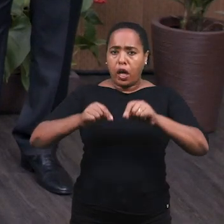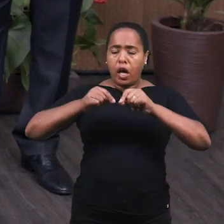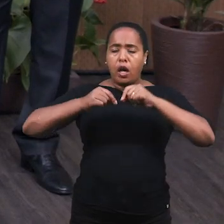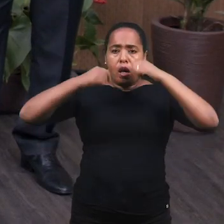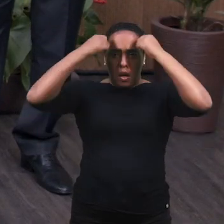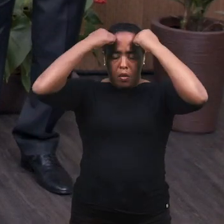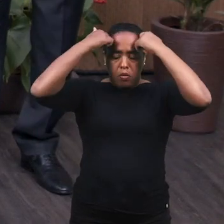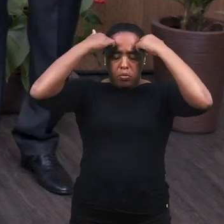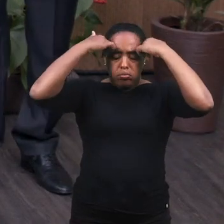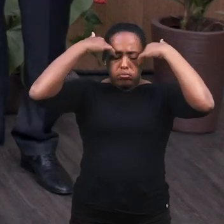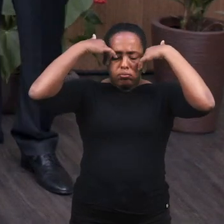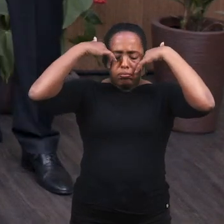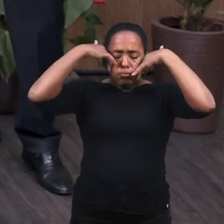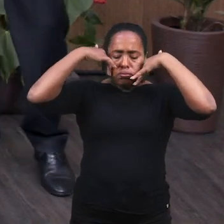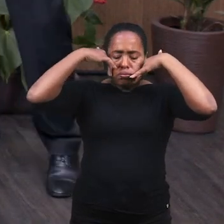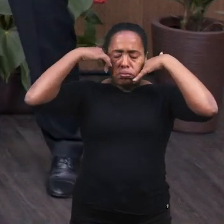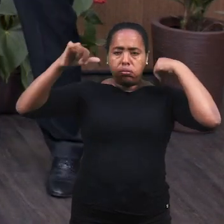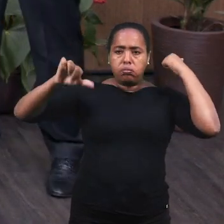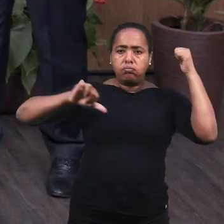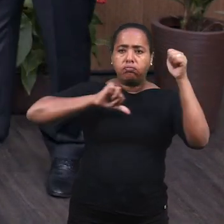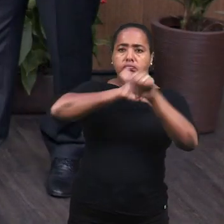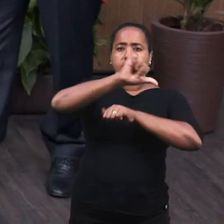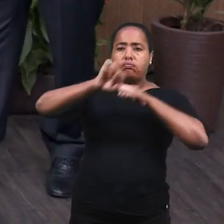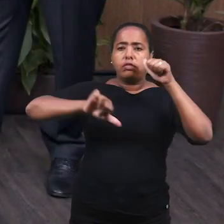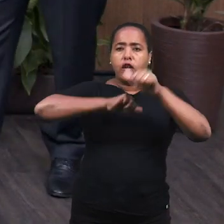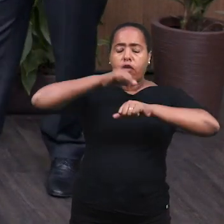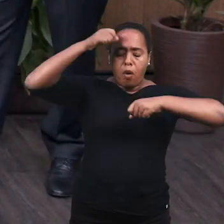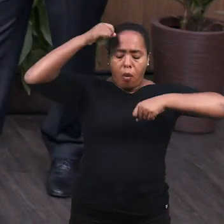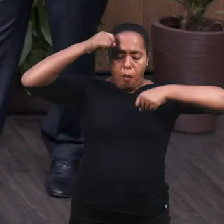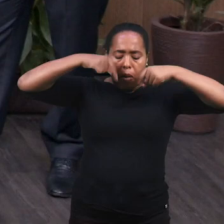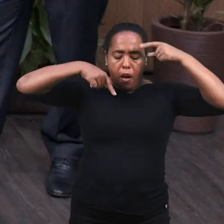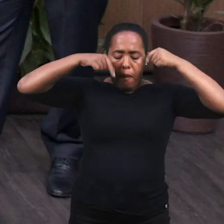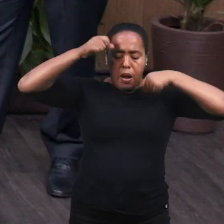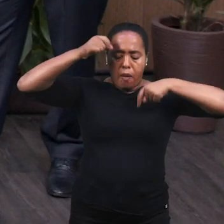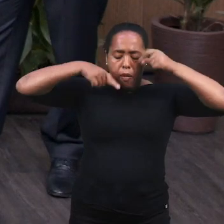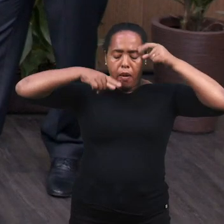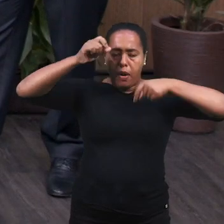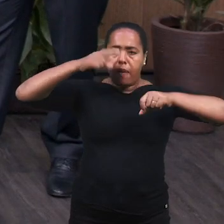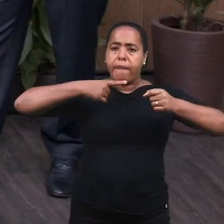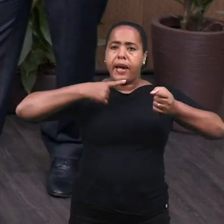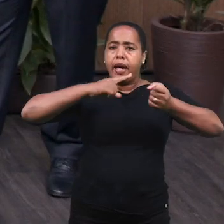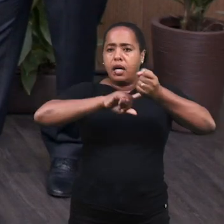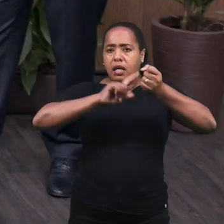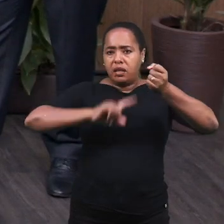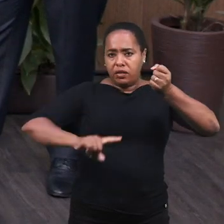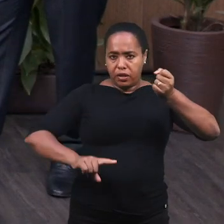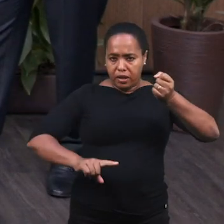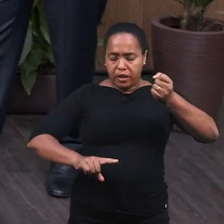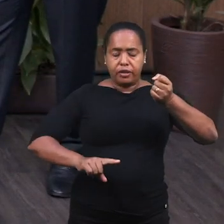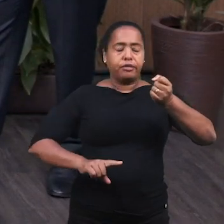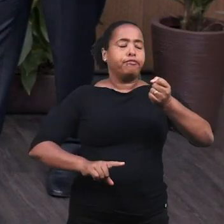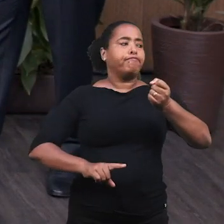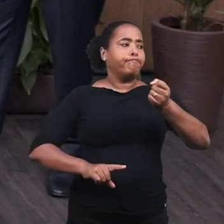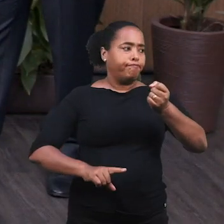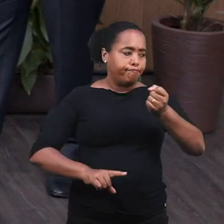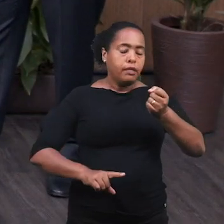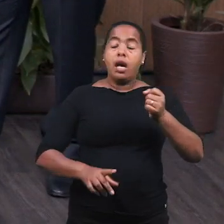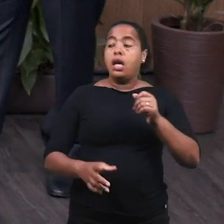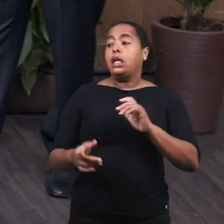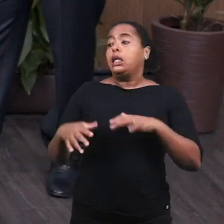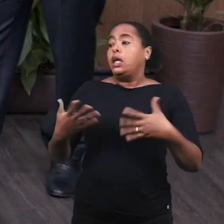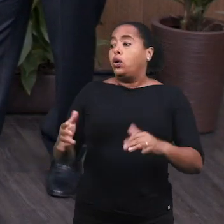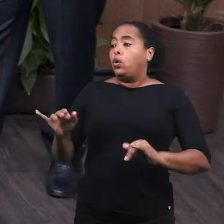смертью, Библия говорит нам, что пот Иисуса, когда он молился, он капал,